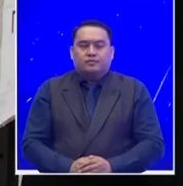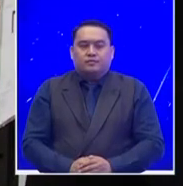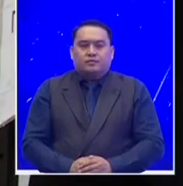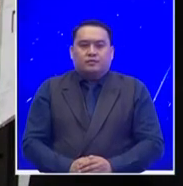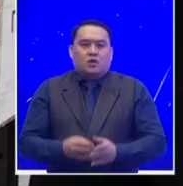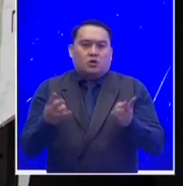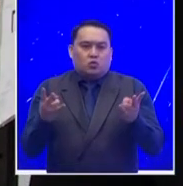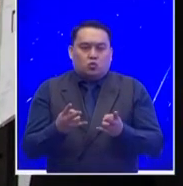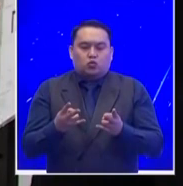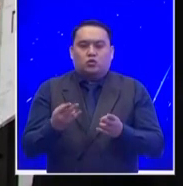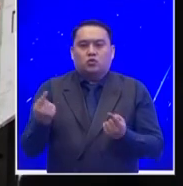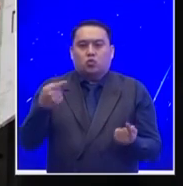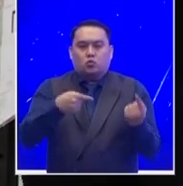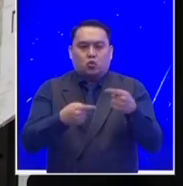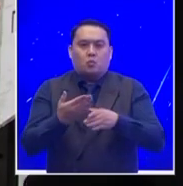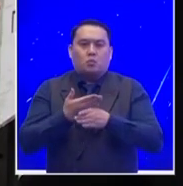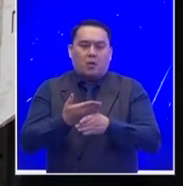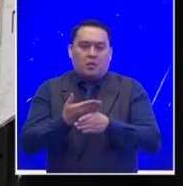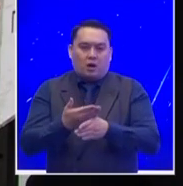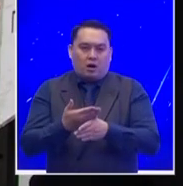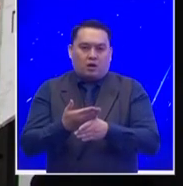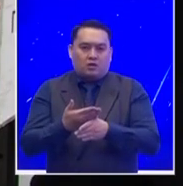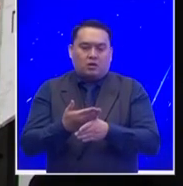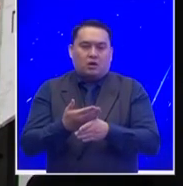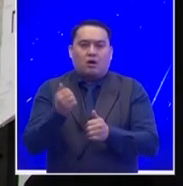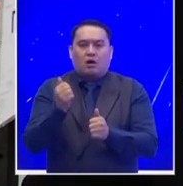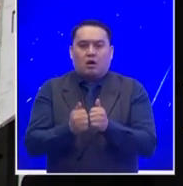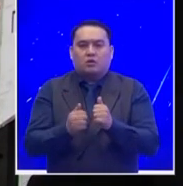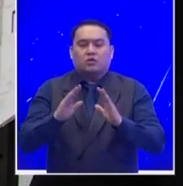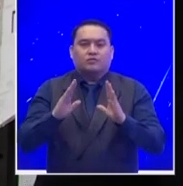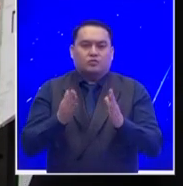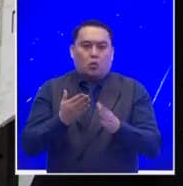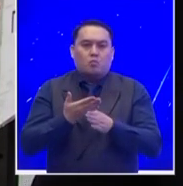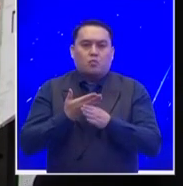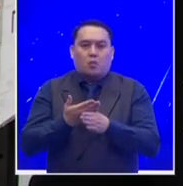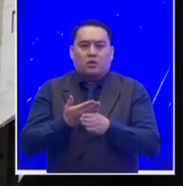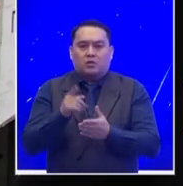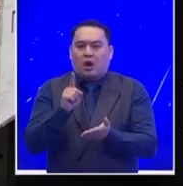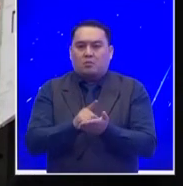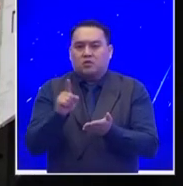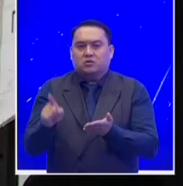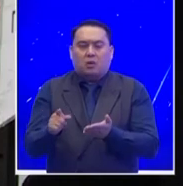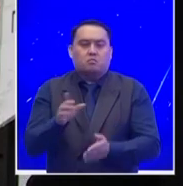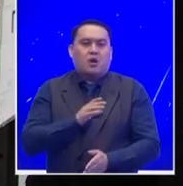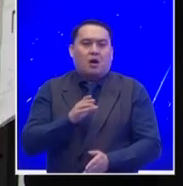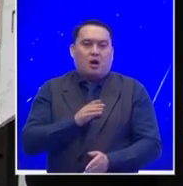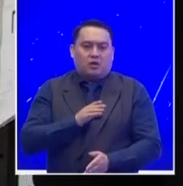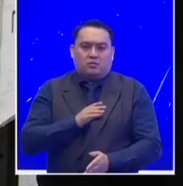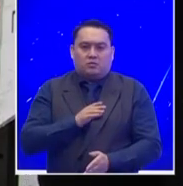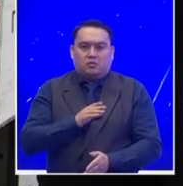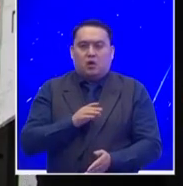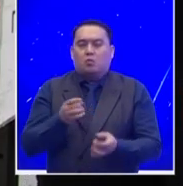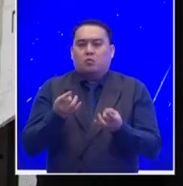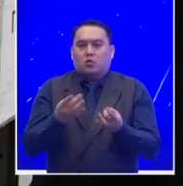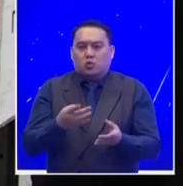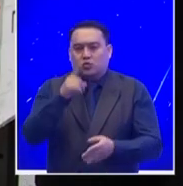Нужно помогать друг другу. Никто не знает, в какой жизненной ситуации окажется завтра. Чтобы оказать помощь, не обязательно быть финансово богатым человеком.